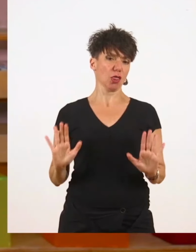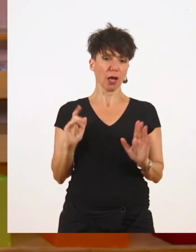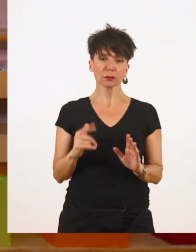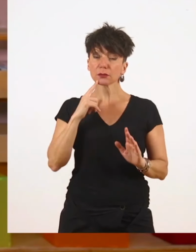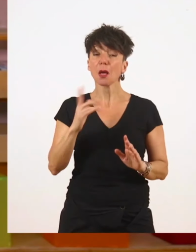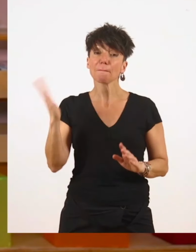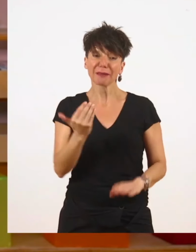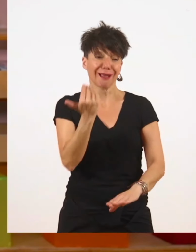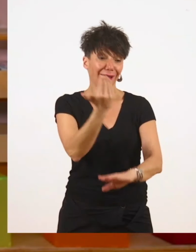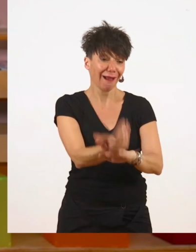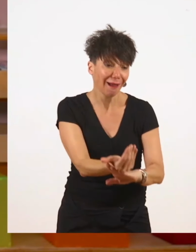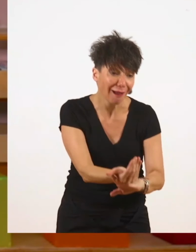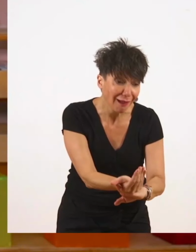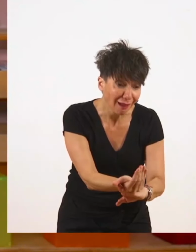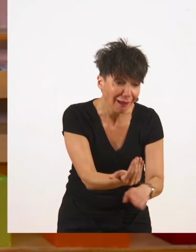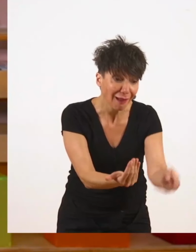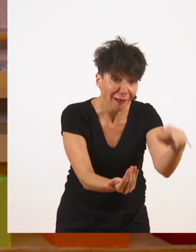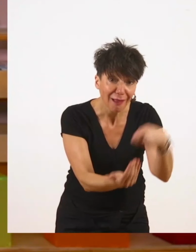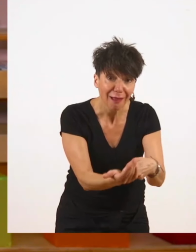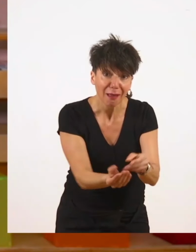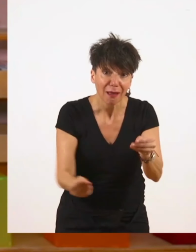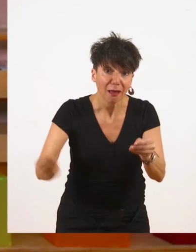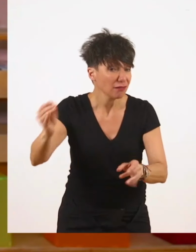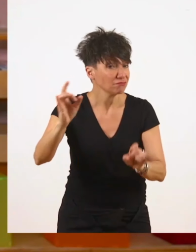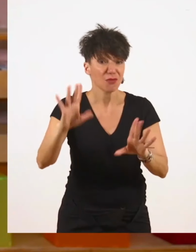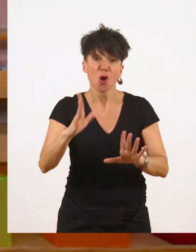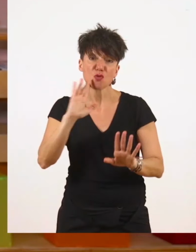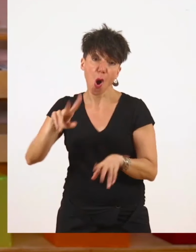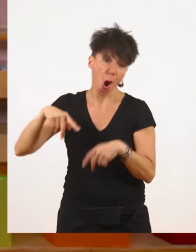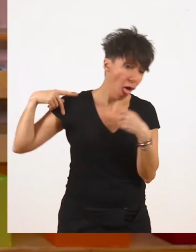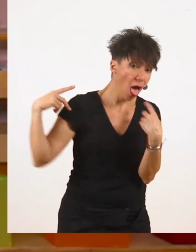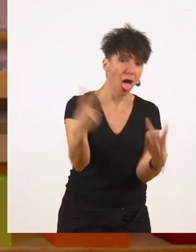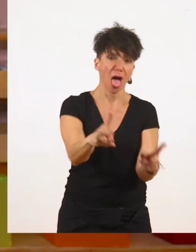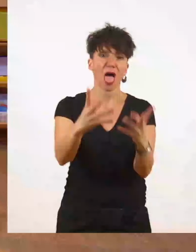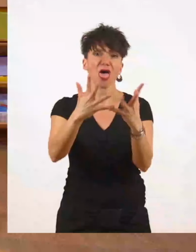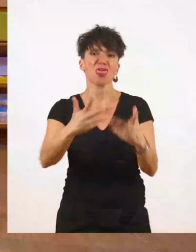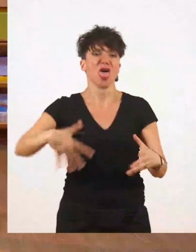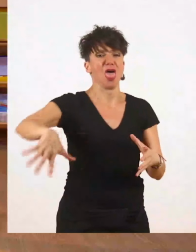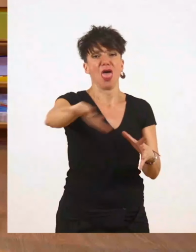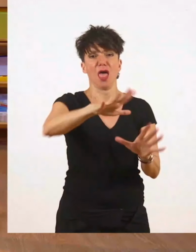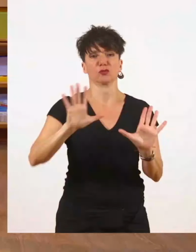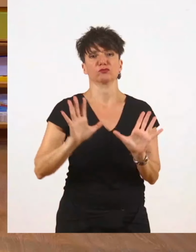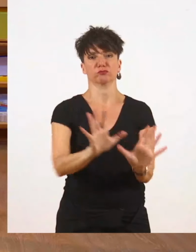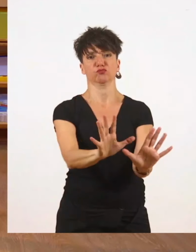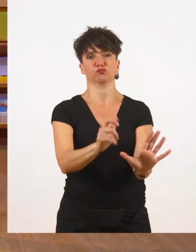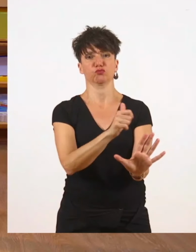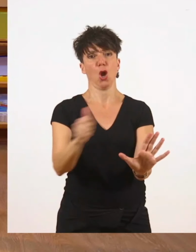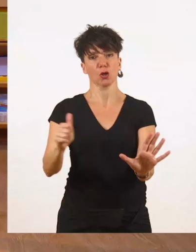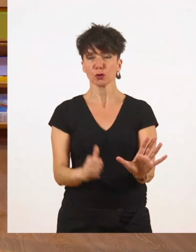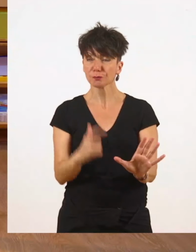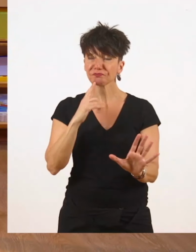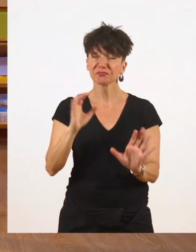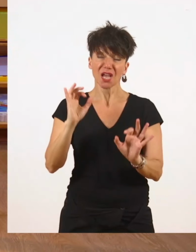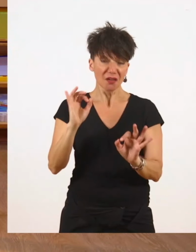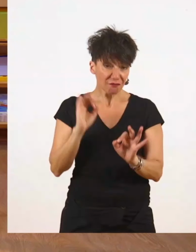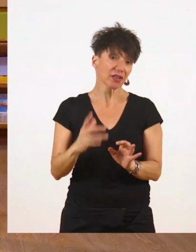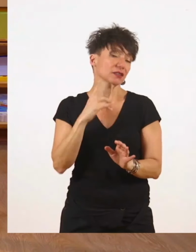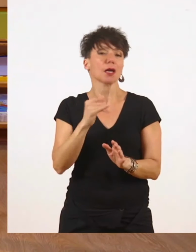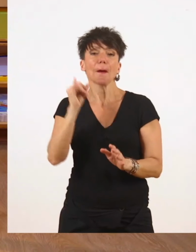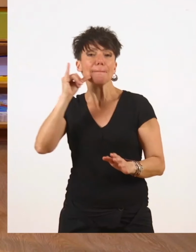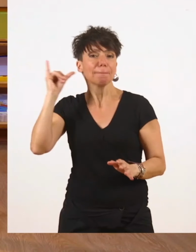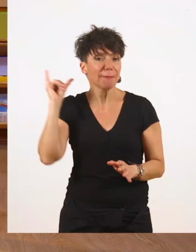αξίωση, διότι τα πνευματικά δικαιώματα ανήκαν πλέον στο θεασό. Δεν ήταν σπάνιο το φαινόμενο να συνεργάζονται περισσότεροι συγγραφείς